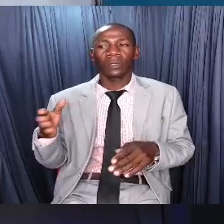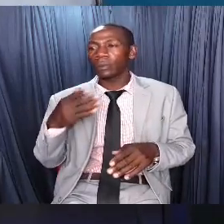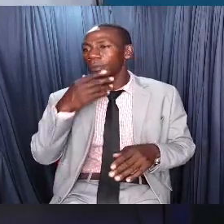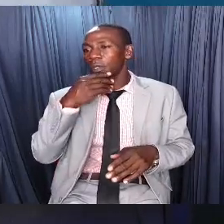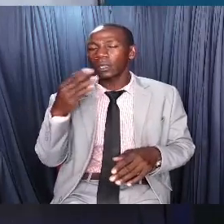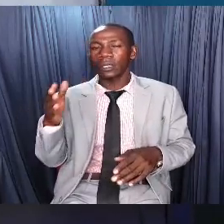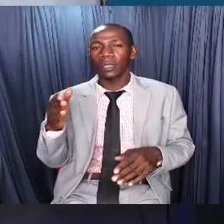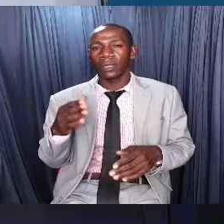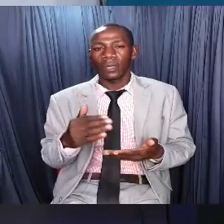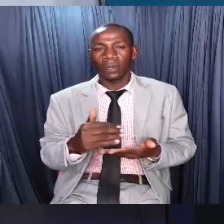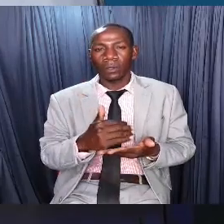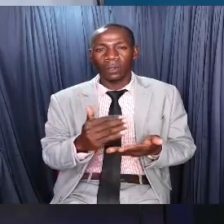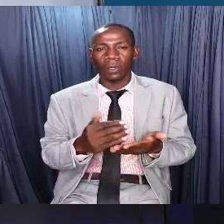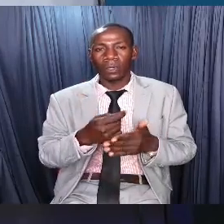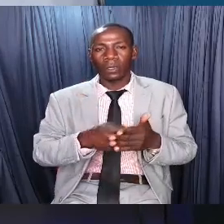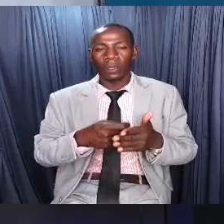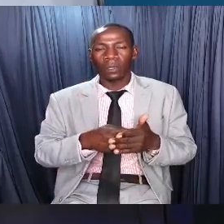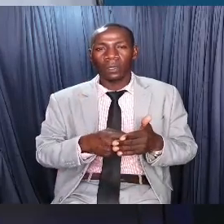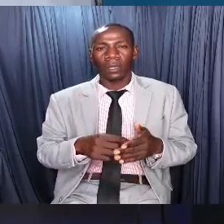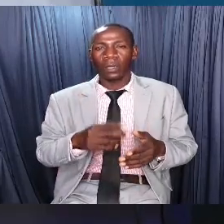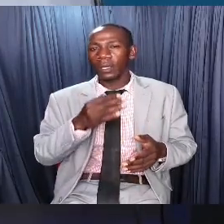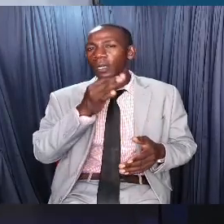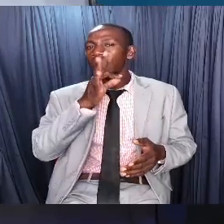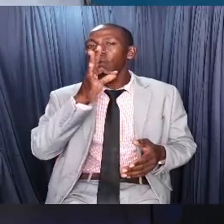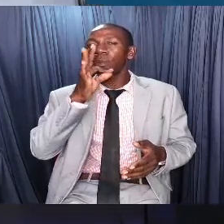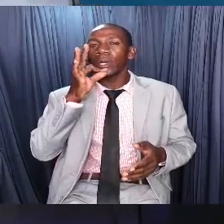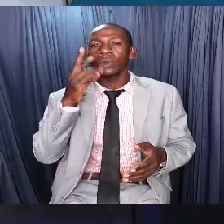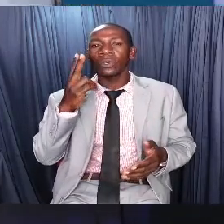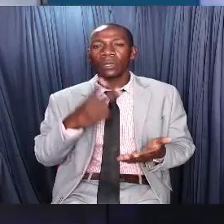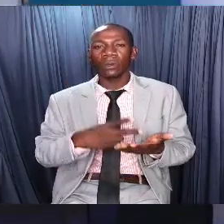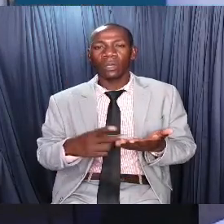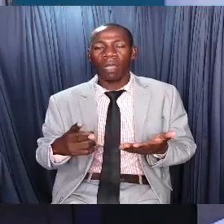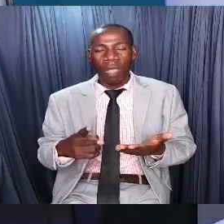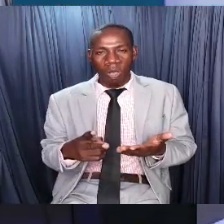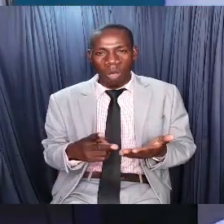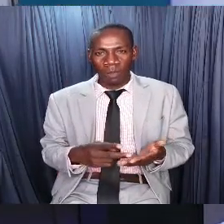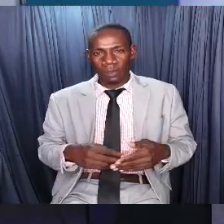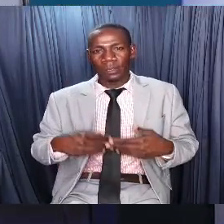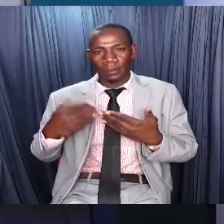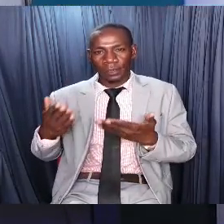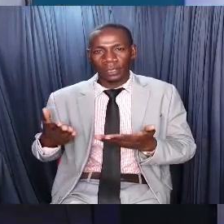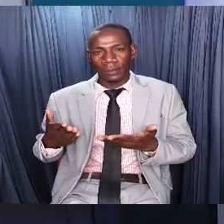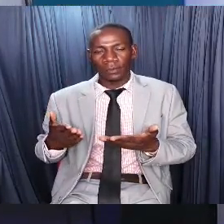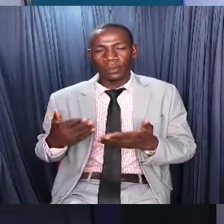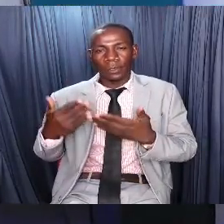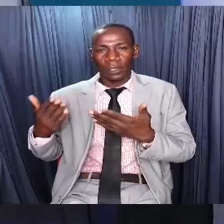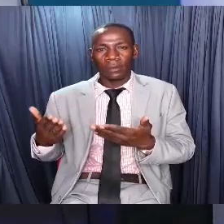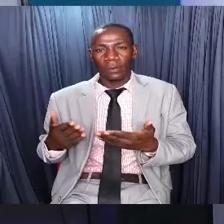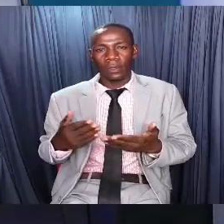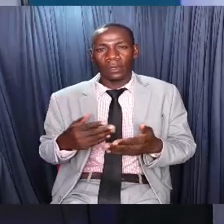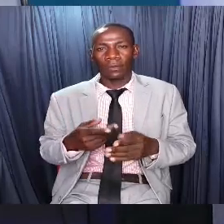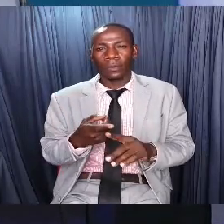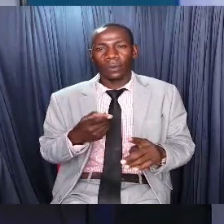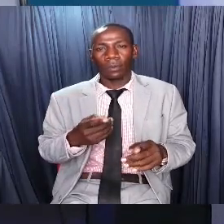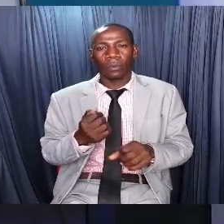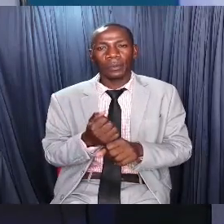here, mtoza ushuru, a publican. Mimi nafunga mara mbili kwa juma. I fast twice a week. Tena utoa zaka kina mapato yangu yote. Again I give tithe out